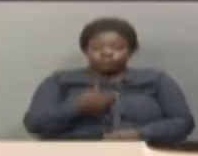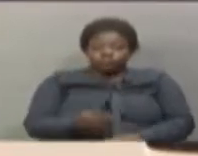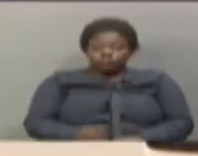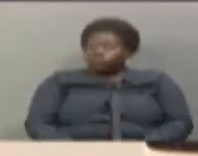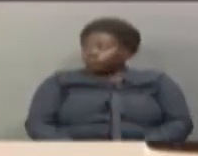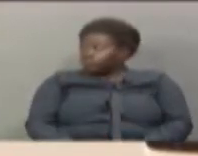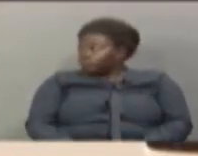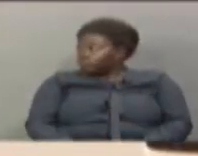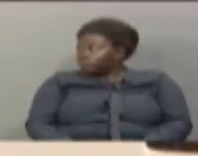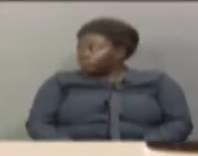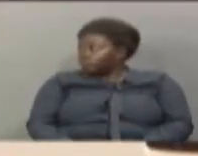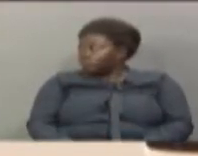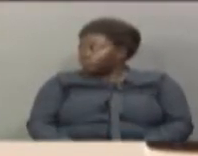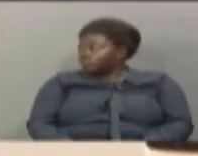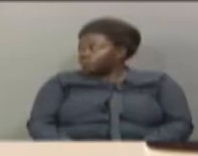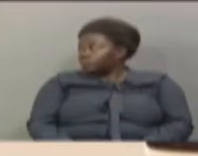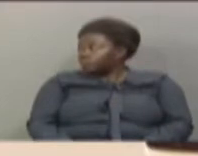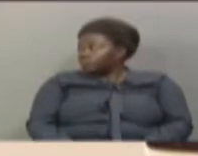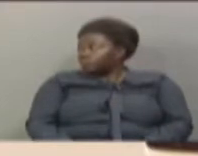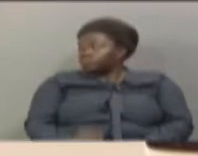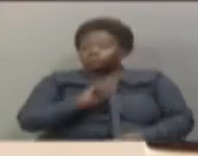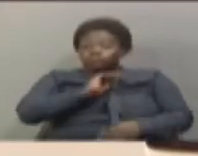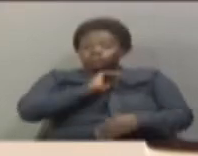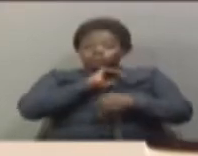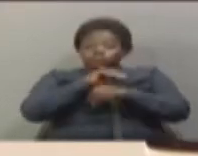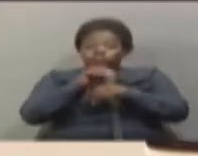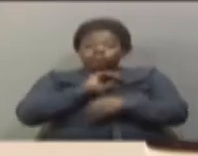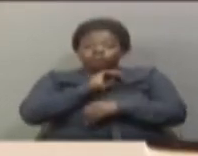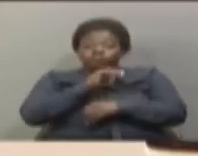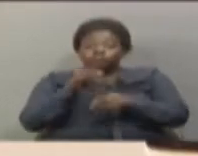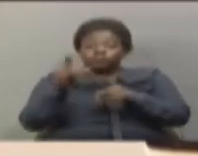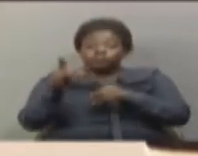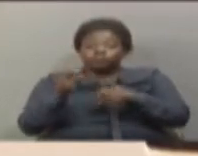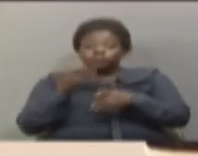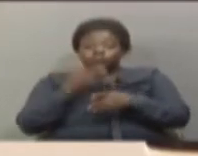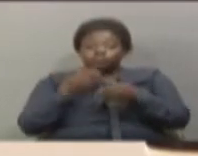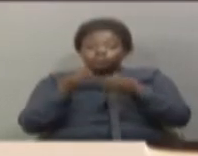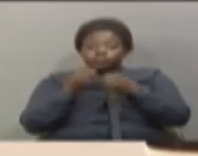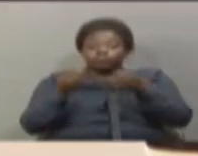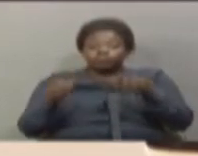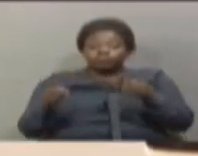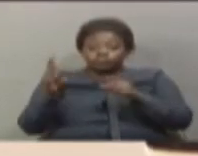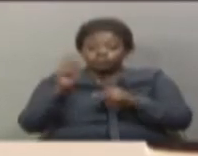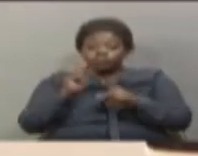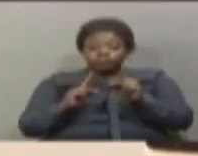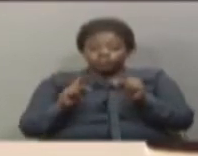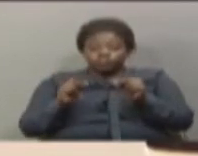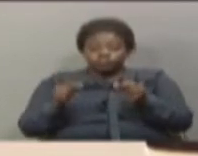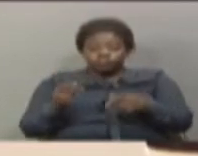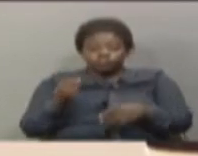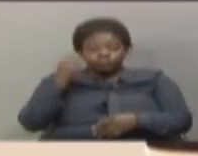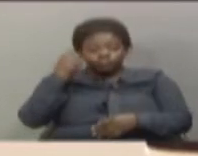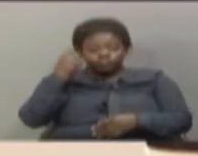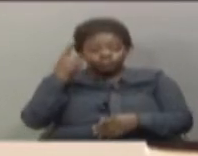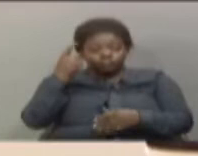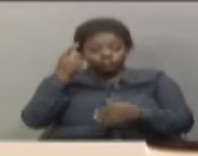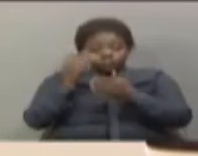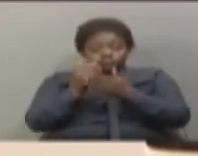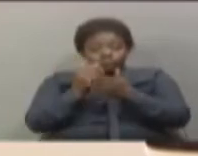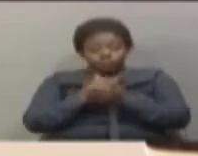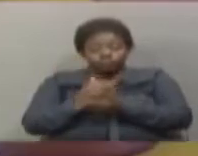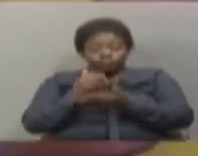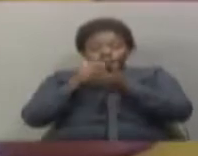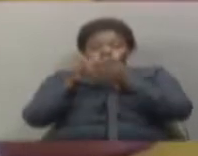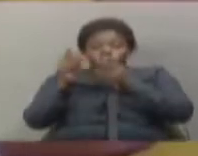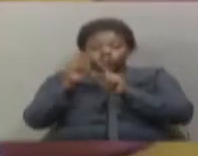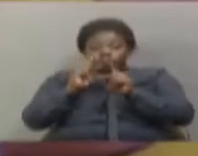twegatteko tukole women's league ng'eyina abantu bangi nnyo ekitegeera kubeera tuyamba